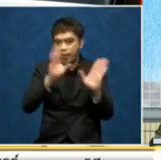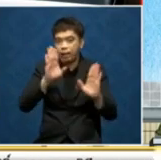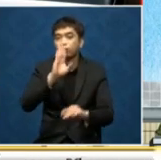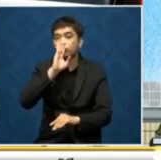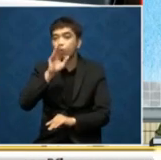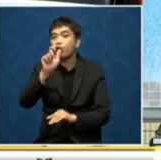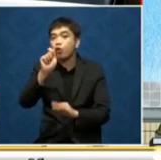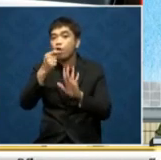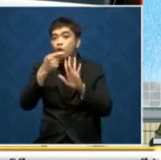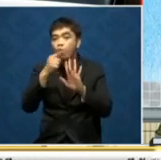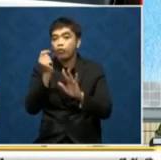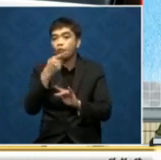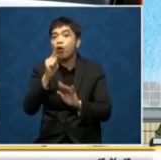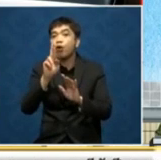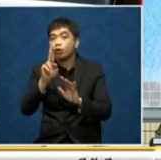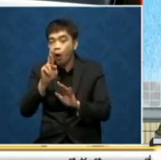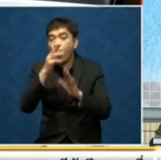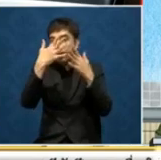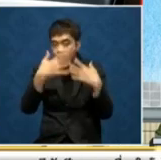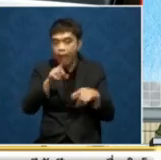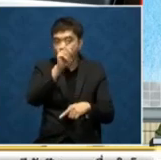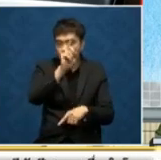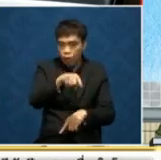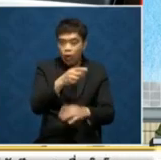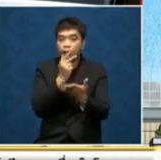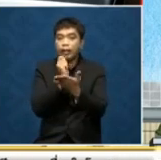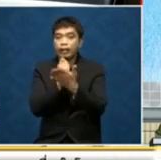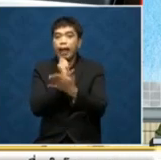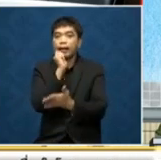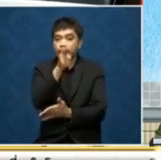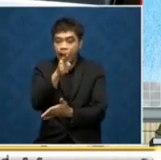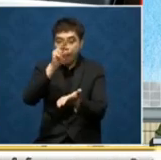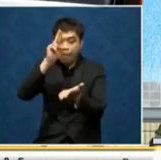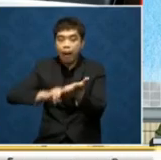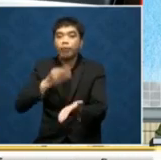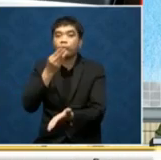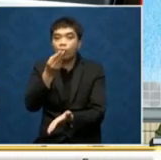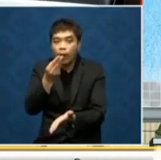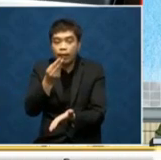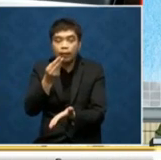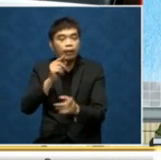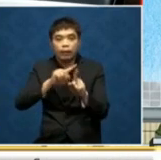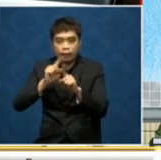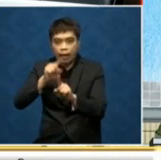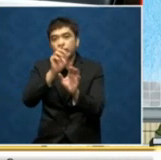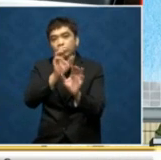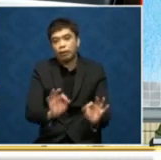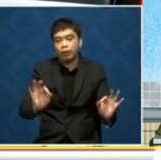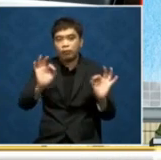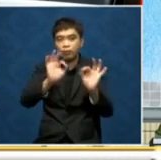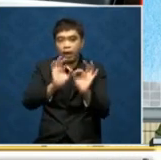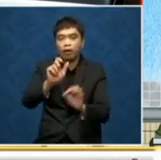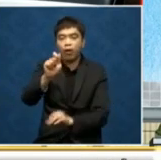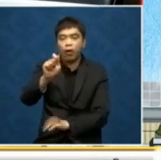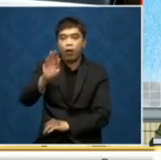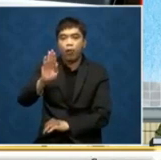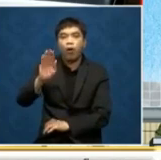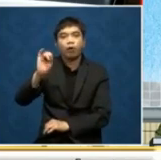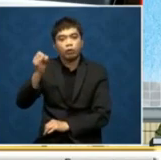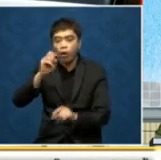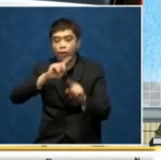อ่าจ่ายค่าปรับนะกี่เปอร์เซ็นต์ของจำนวนค่าจ้างก็ว่ากันไปนะอันนี้เป็นส่วนที่สำคัญที่อ่าองค์กรปกครองท้องถิ่นเขาฝากมานะครับ